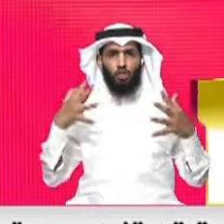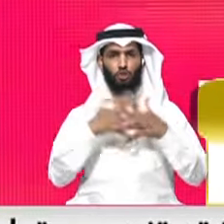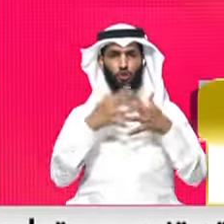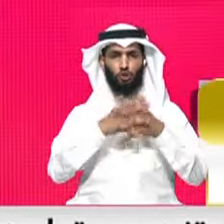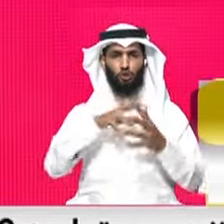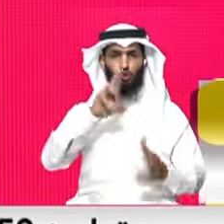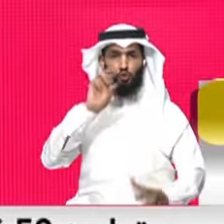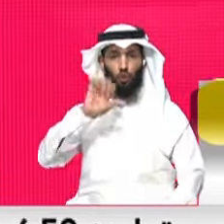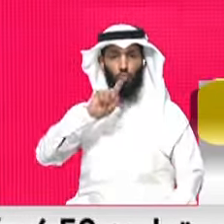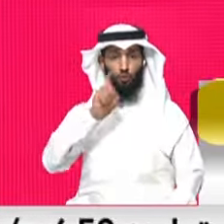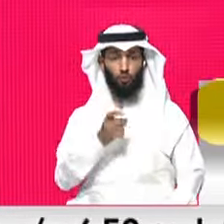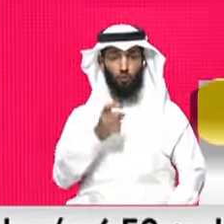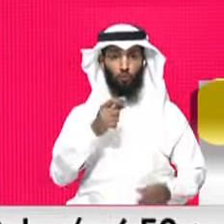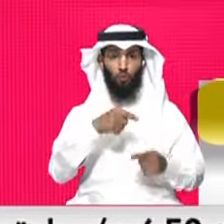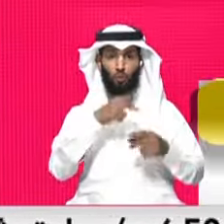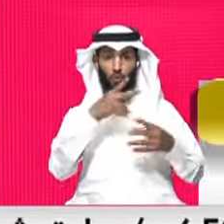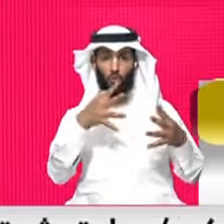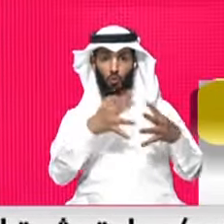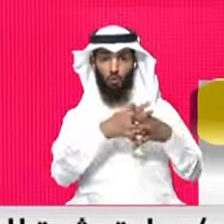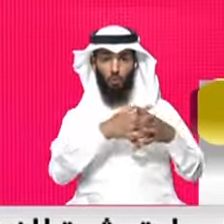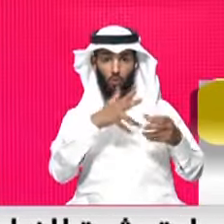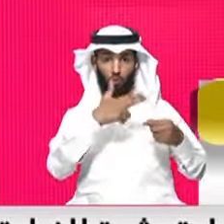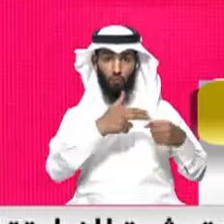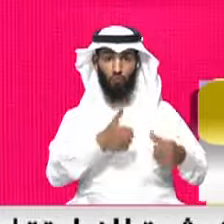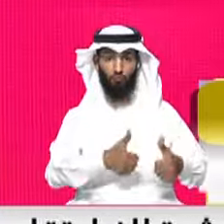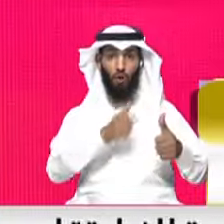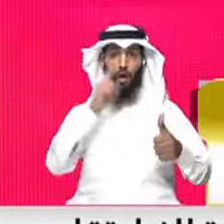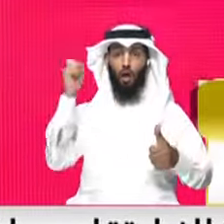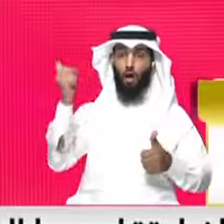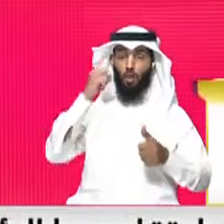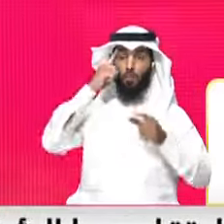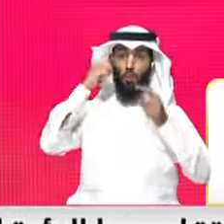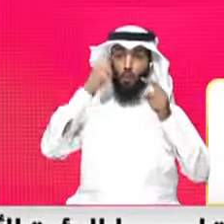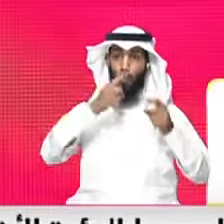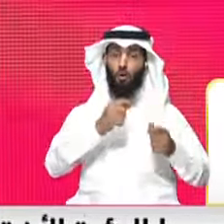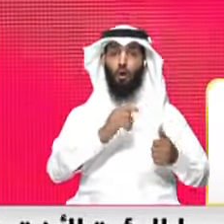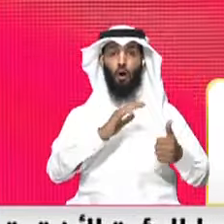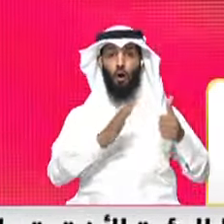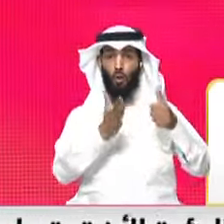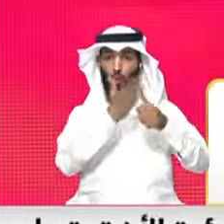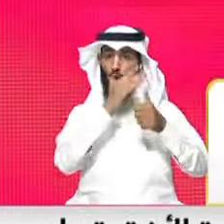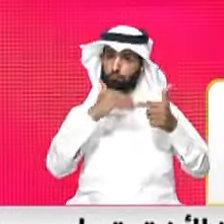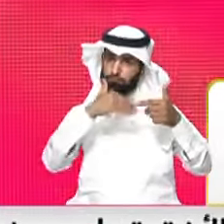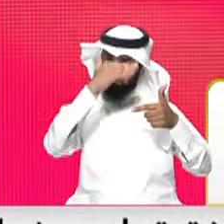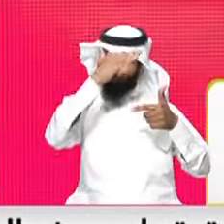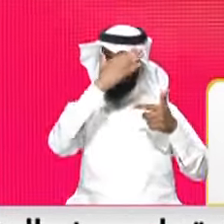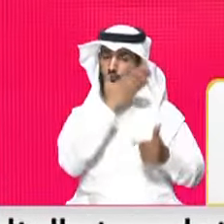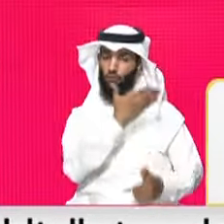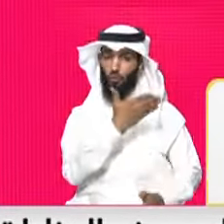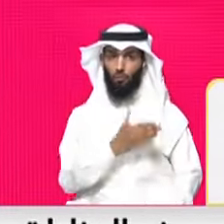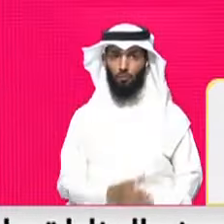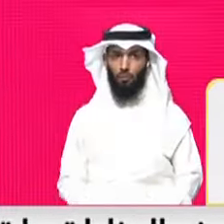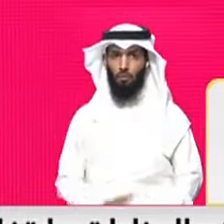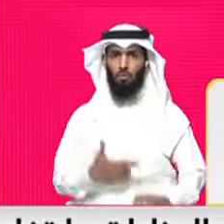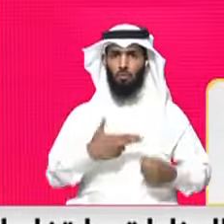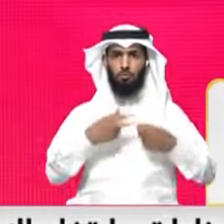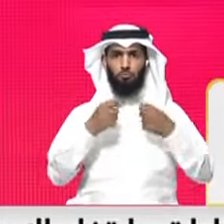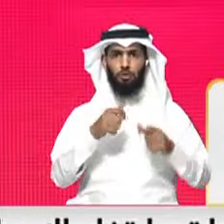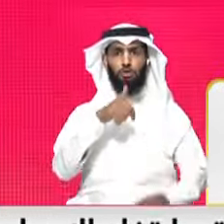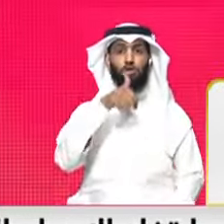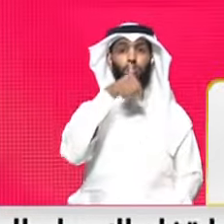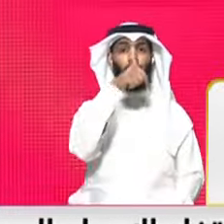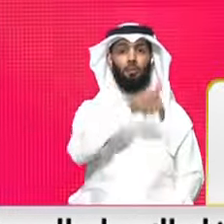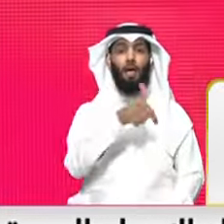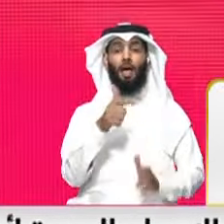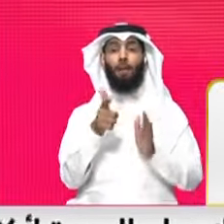تعد واحدة من أكبر مشاريع التكرير على مستوى العالم، حيث تبلغ طاقتها التكريرية 615